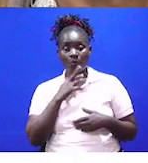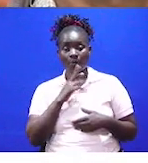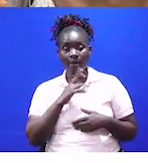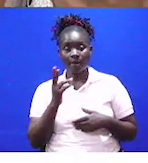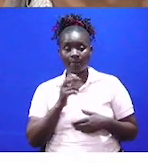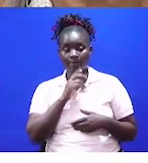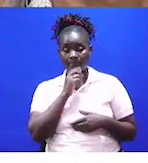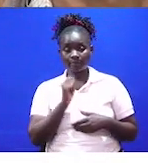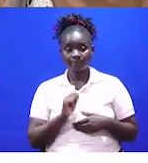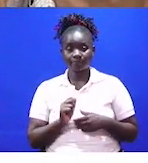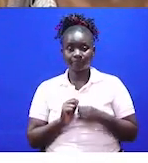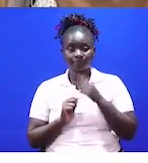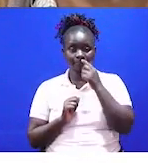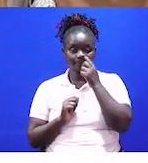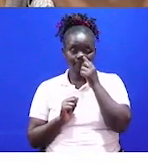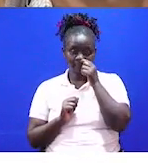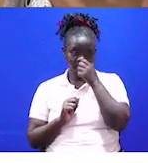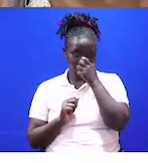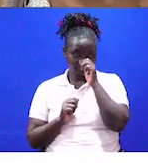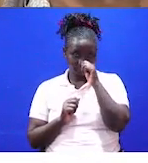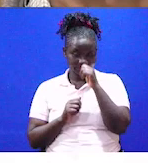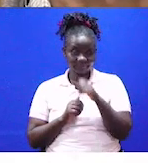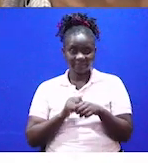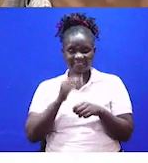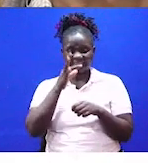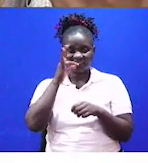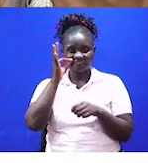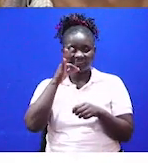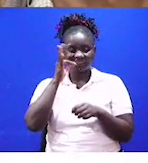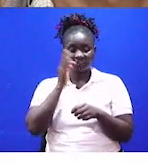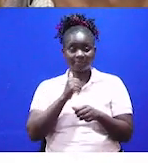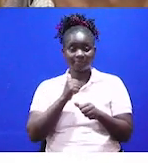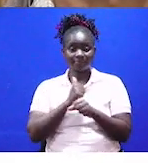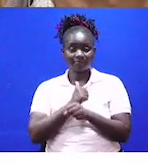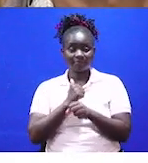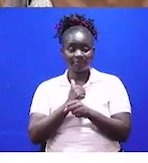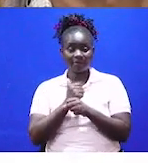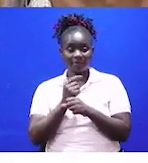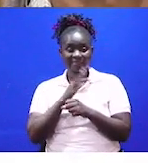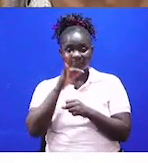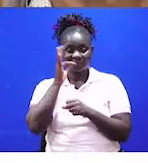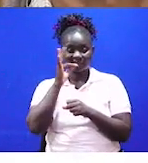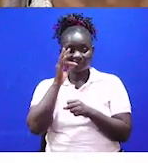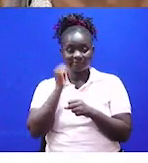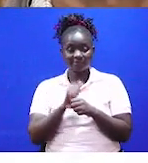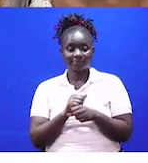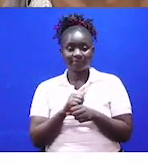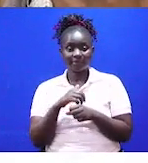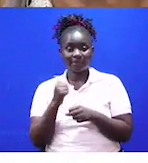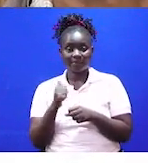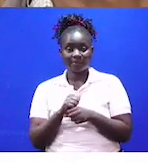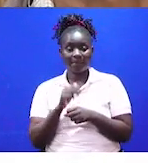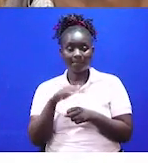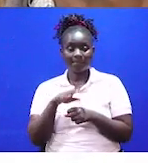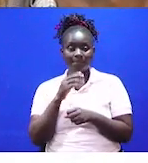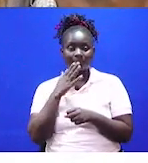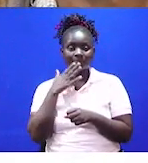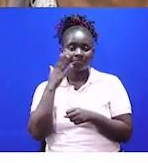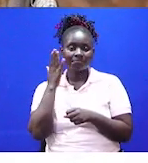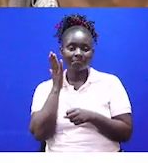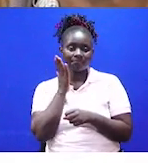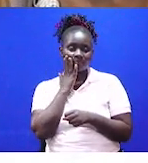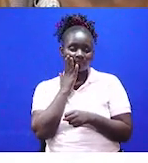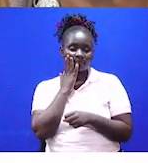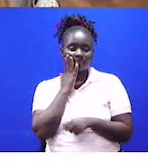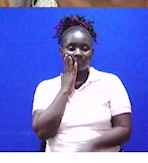kakabande banyure meteyo bono okonyoranga naye nabakunywe meteyo ogenda kuno kurwani omongi na nyomba lakini rende